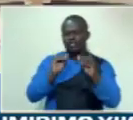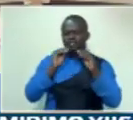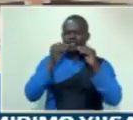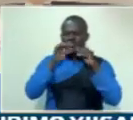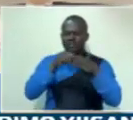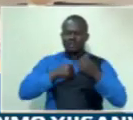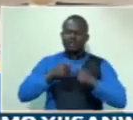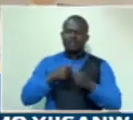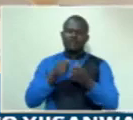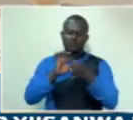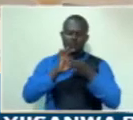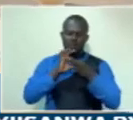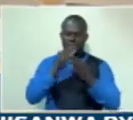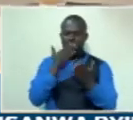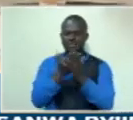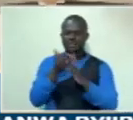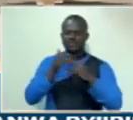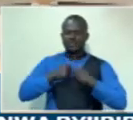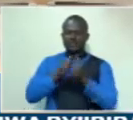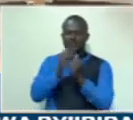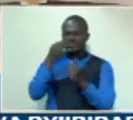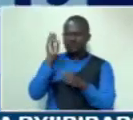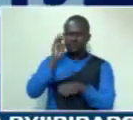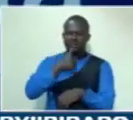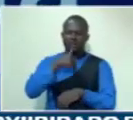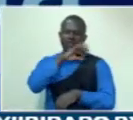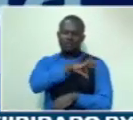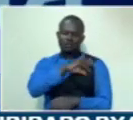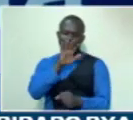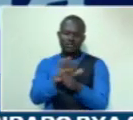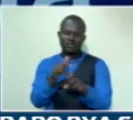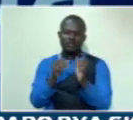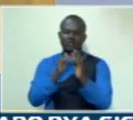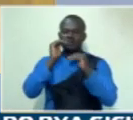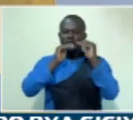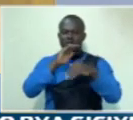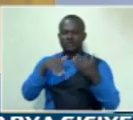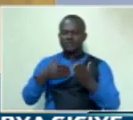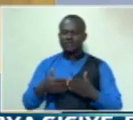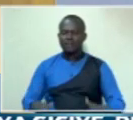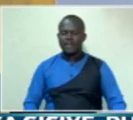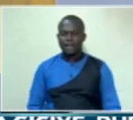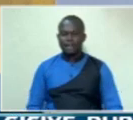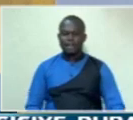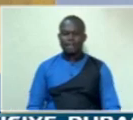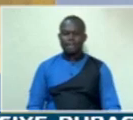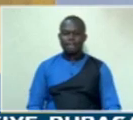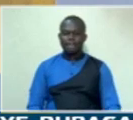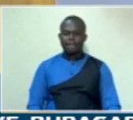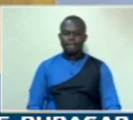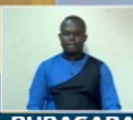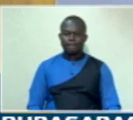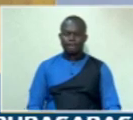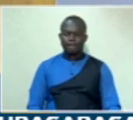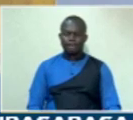Rwanda ngo umubano mwiza hagati y'u Rwanda n'Ubufaransa uzagira inyungu nyinshi kandi mu nzego zose La France par exemple regorge d'assez